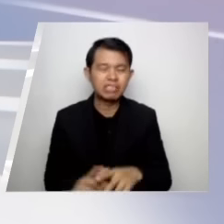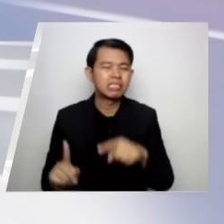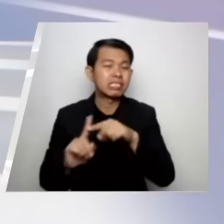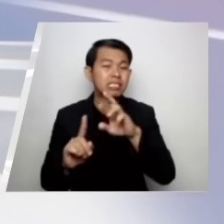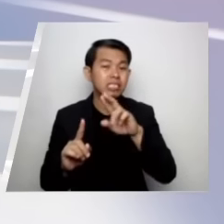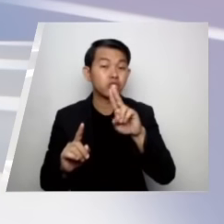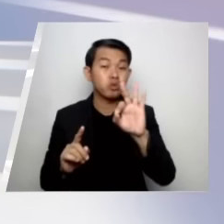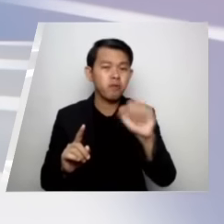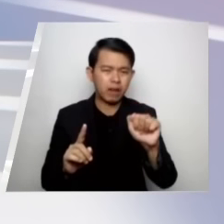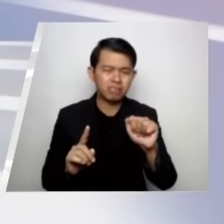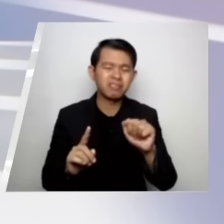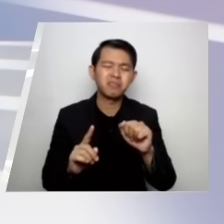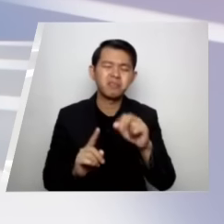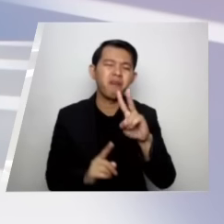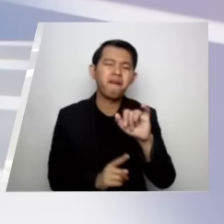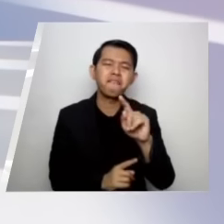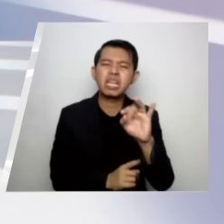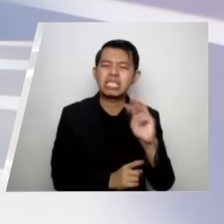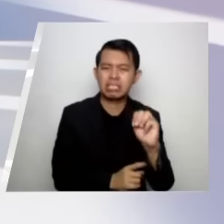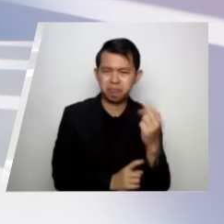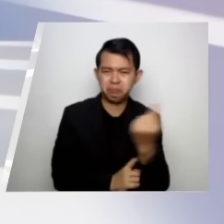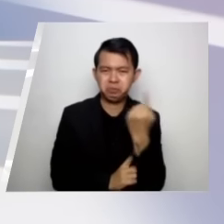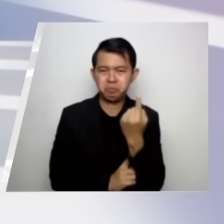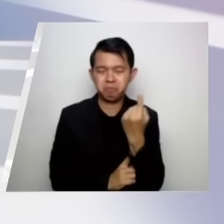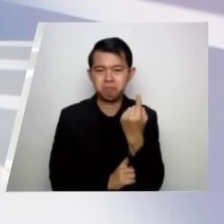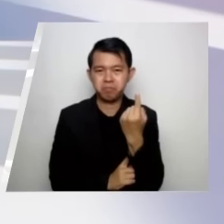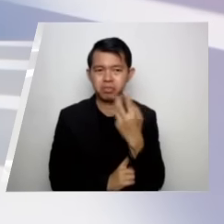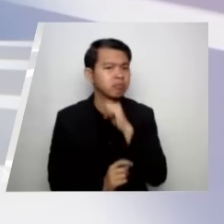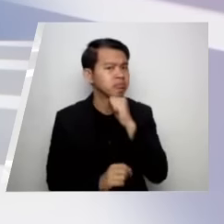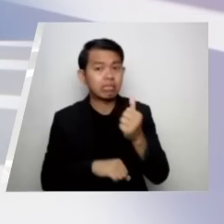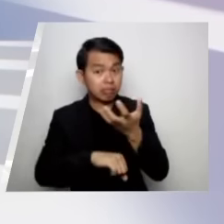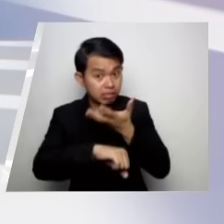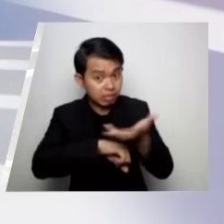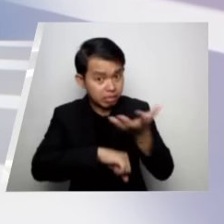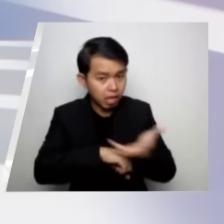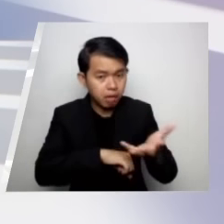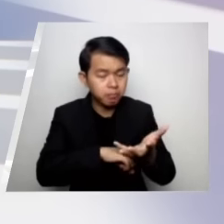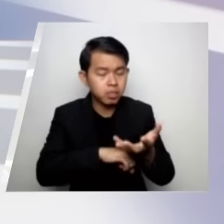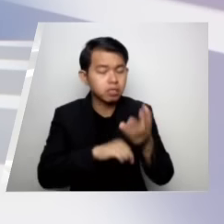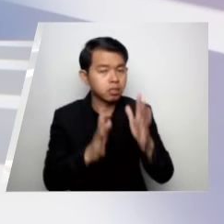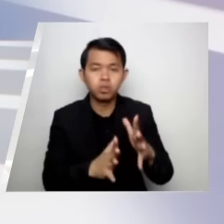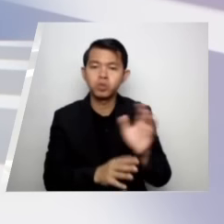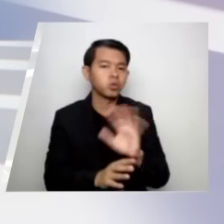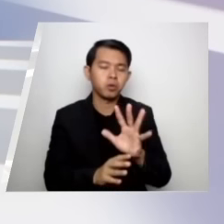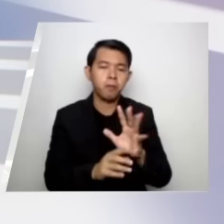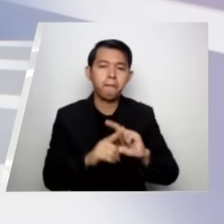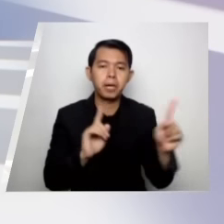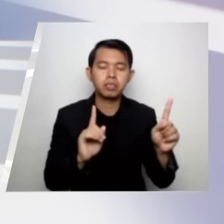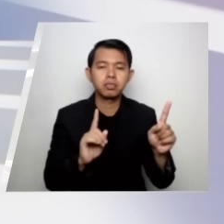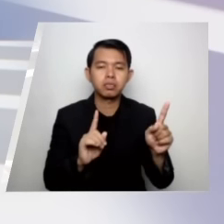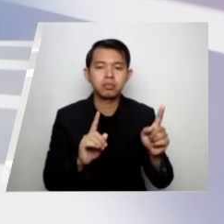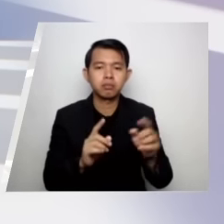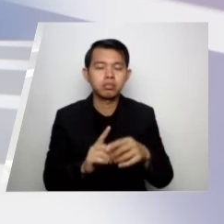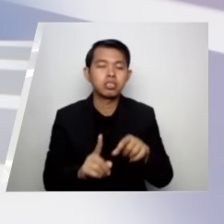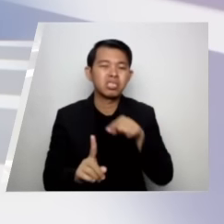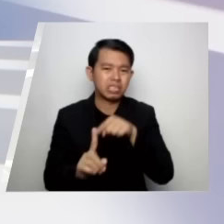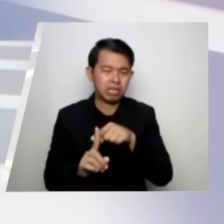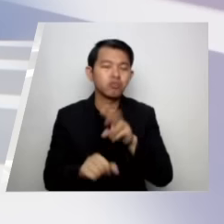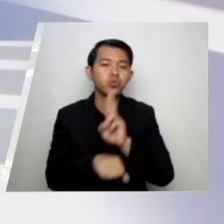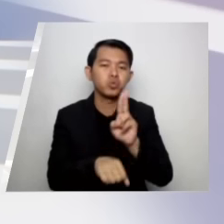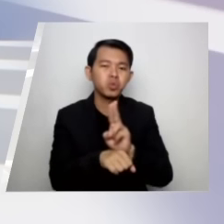hindi siya yung naging biktima ng pang-i-scam, but she was a victim in a sense na kinuha siyang model endorser. Hindi sa